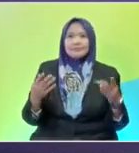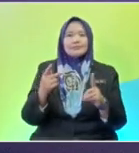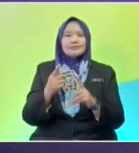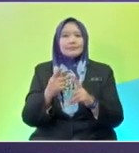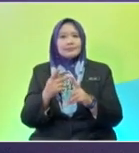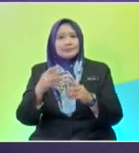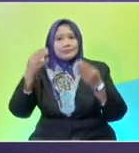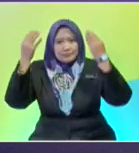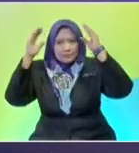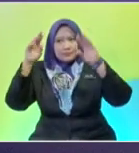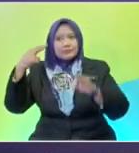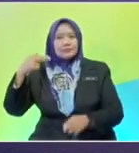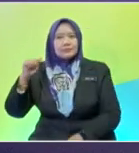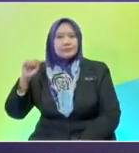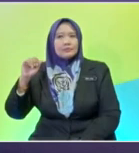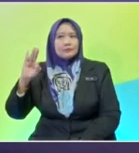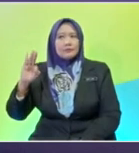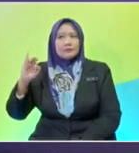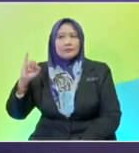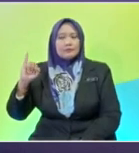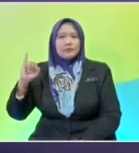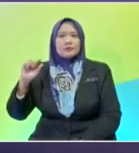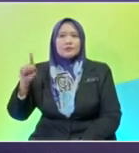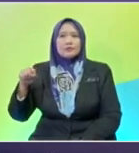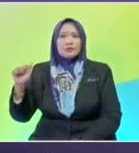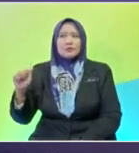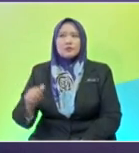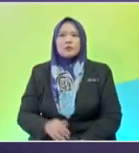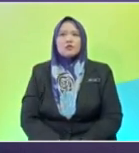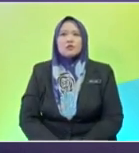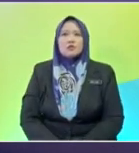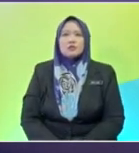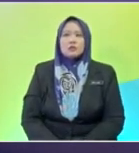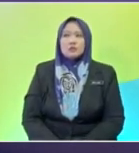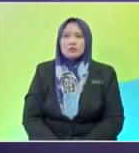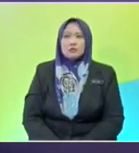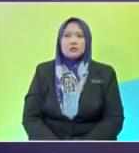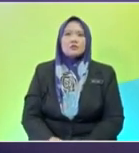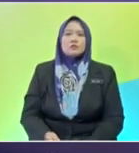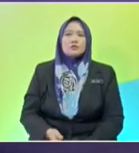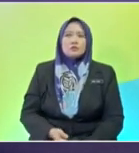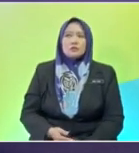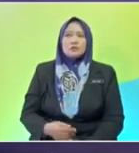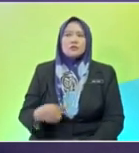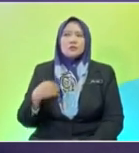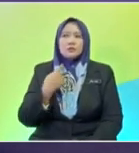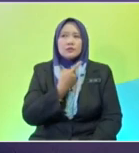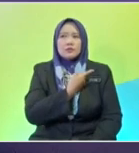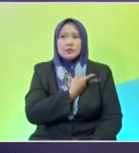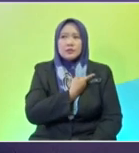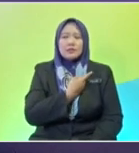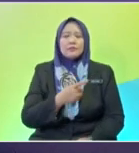bersama-sama dengan kami pada hari ini dan dihadapkan murid-murid memahami sepenuhnya ah kita punya topik pada hari ini yaitu